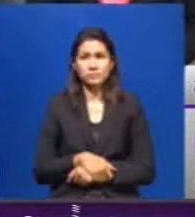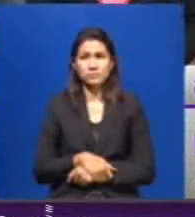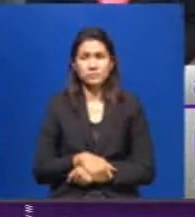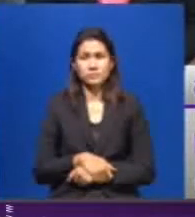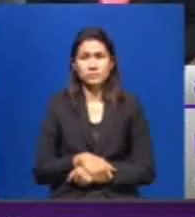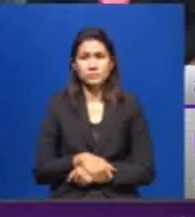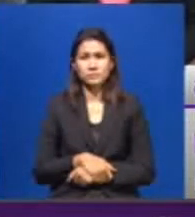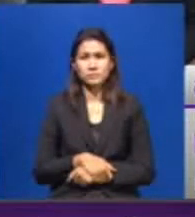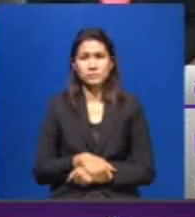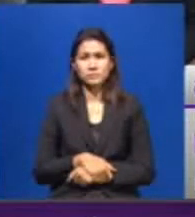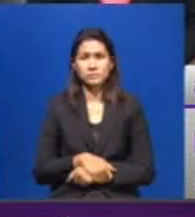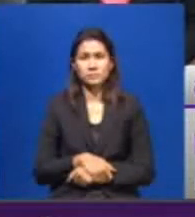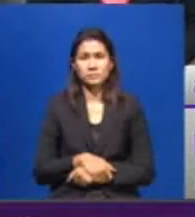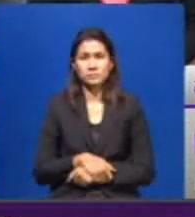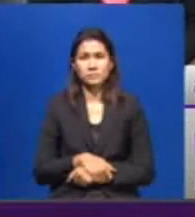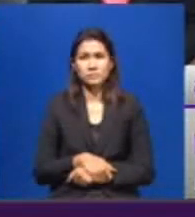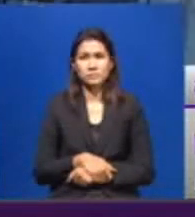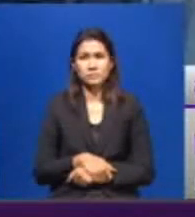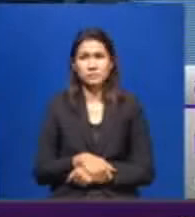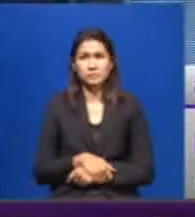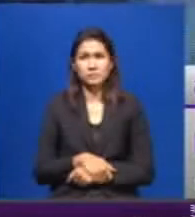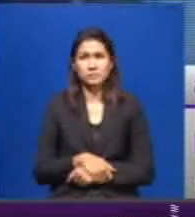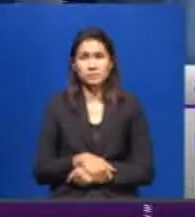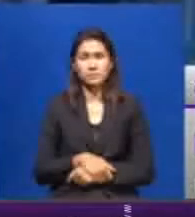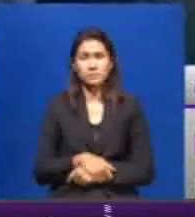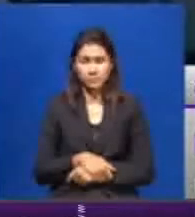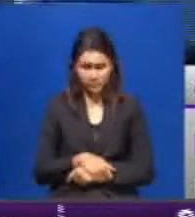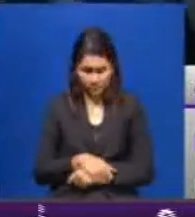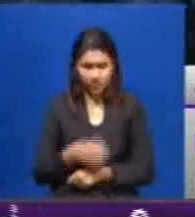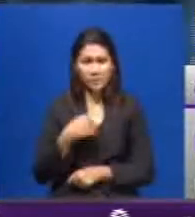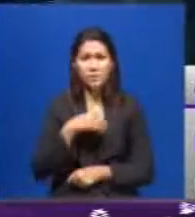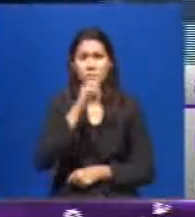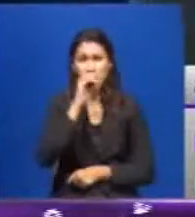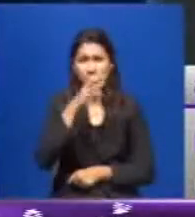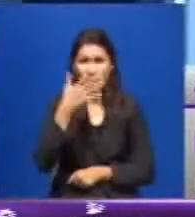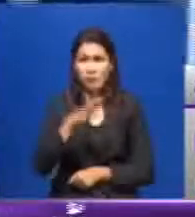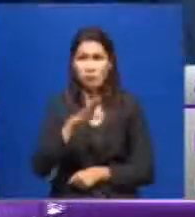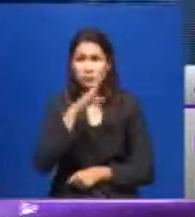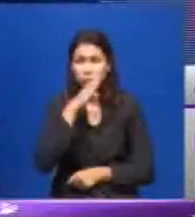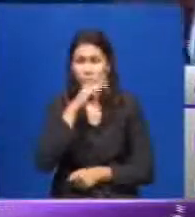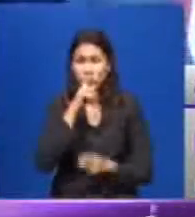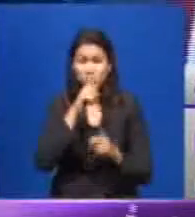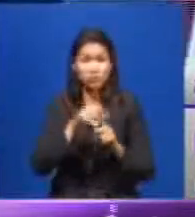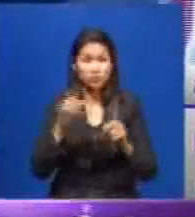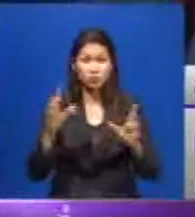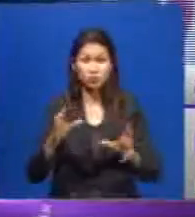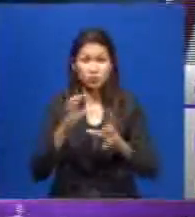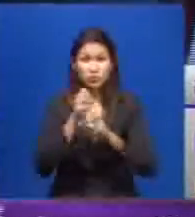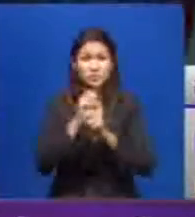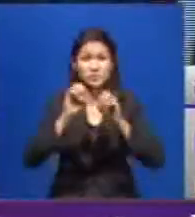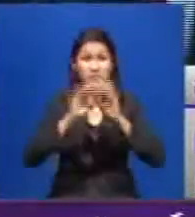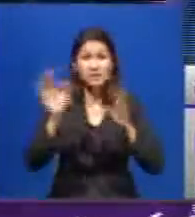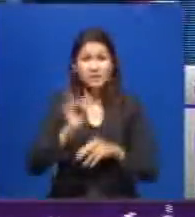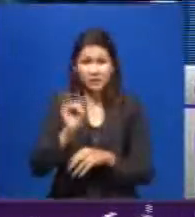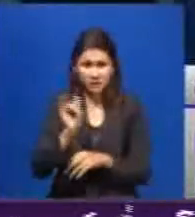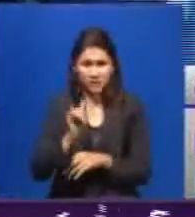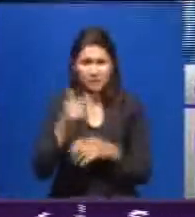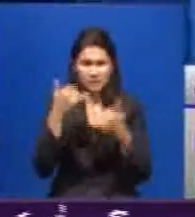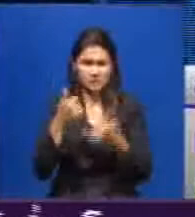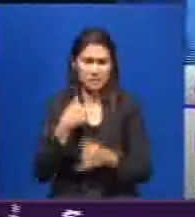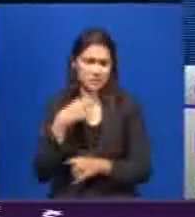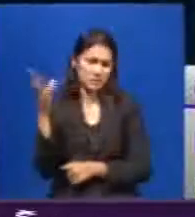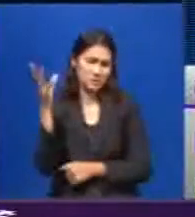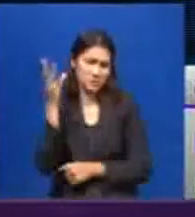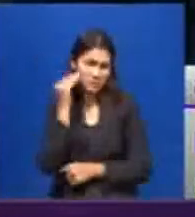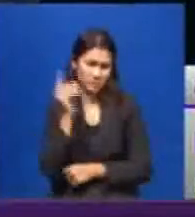ายังไม่สามารถหาข้อสรุปอะไรได้เนี่ยนะครับก็อย่างที่เราเห็นอยู่นะครับที่เบื้องต้นเลยเนี่ยนะครับตอนนี้ก็เห็นมีข่าวว่